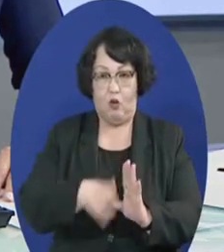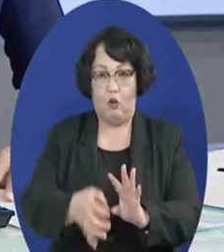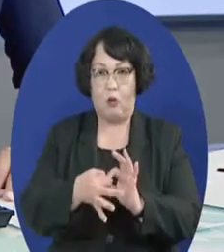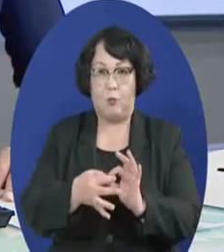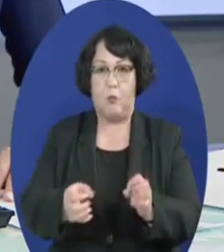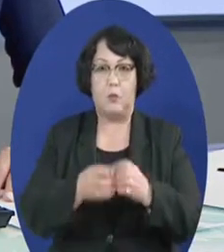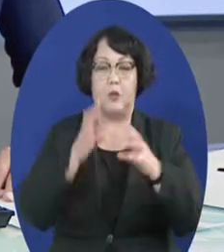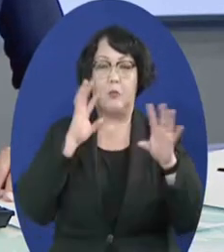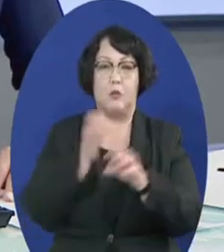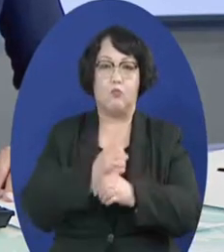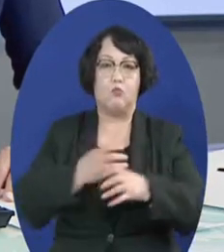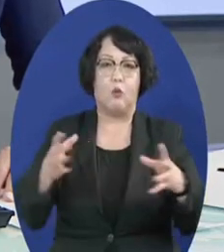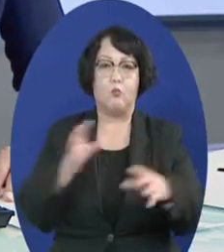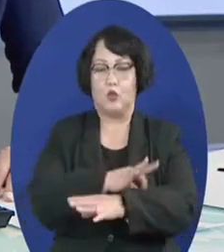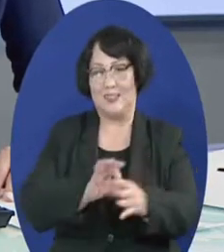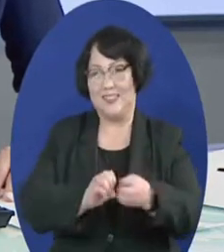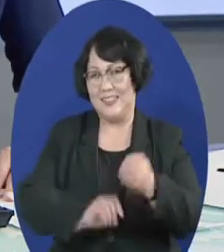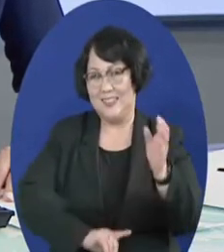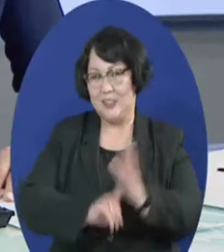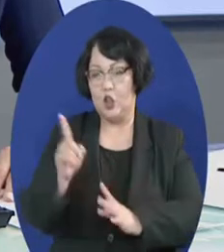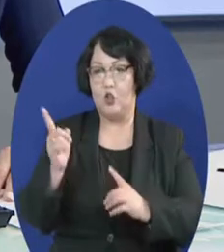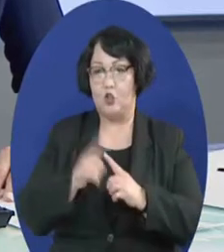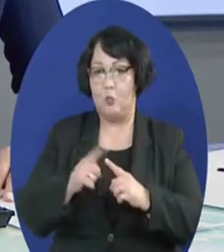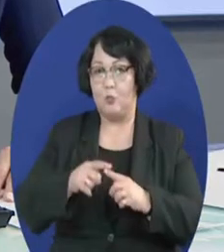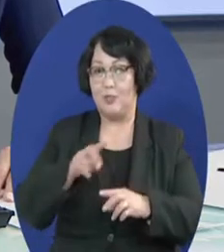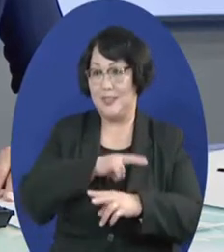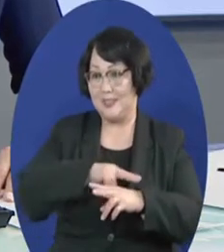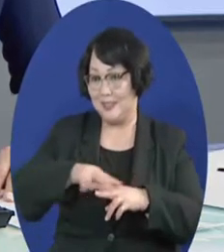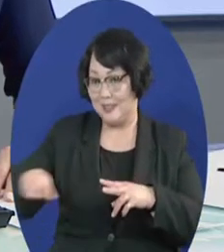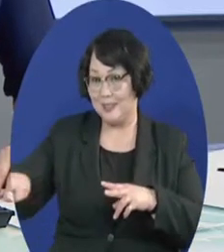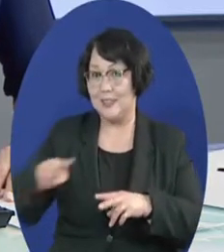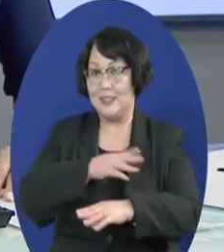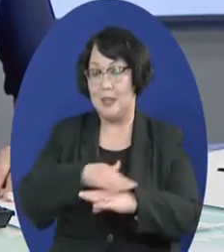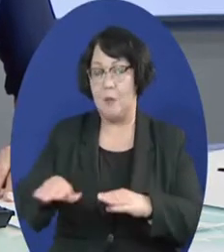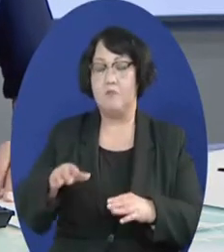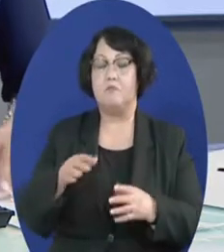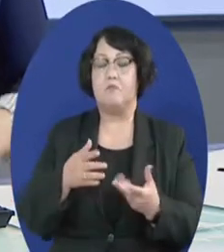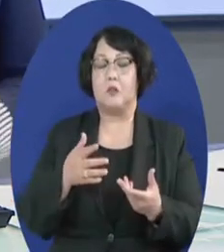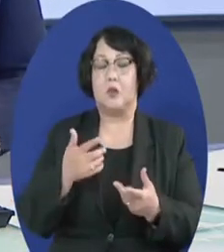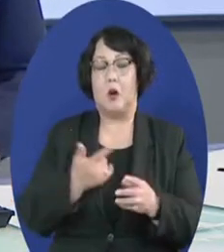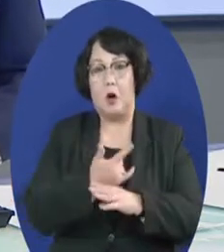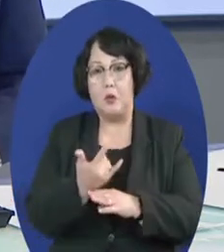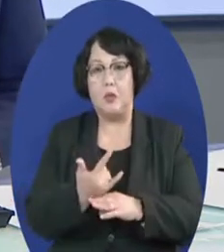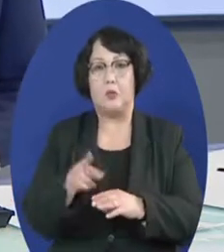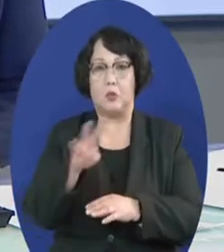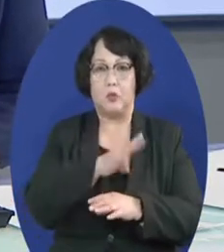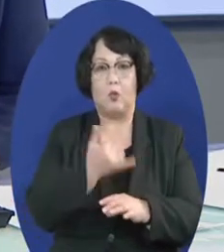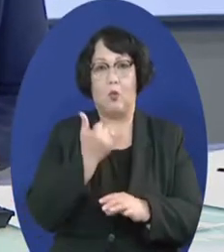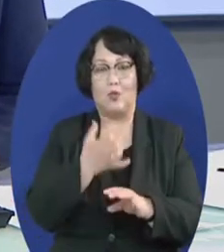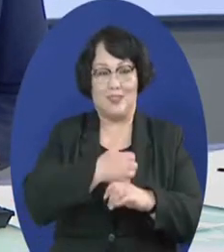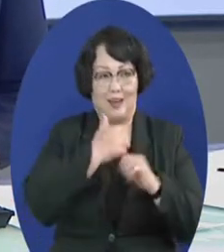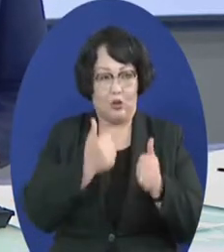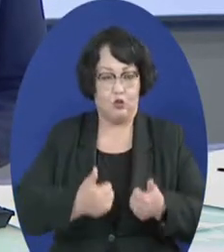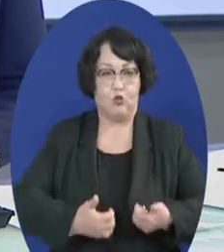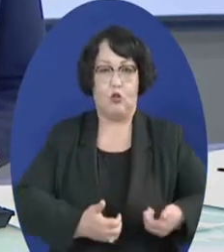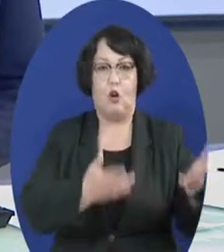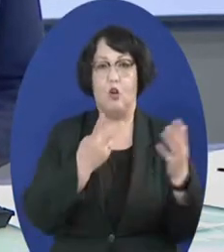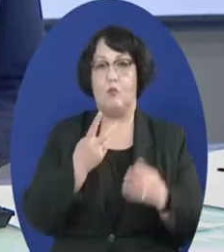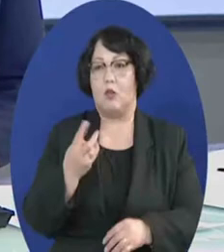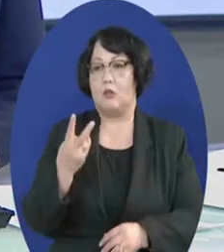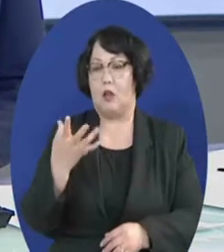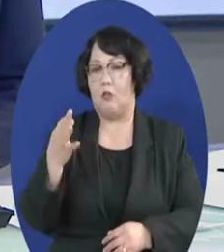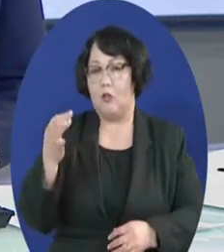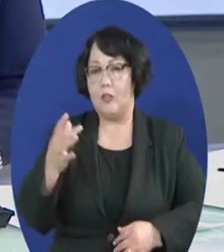том төслүүдийг эхлүүлэх нь за төмөр зам, цахилгаан станц барих, мөн говийн бүс нутгийг устжуулах зэрэг том төслүүдийг 2025 он